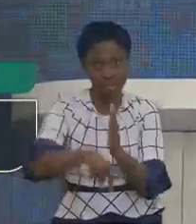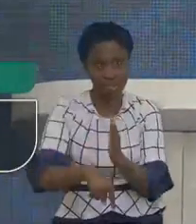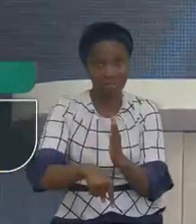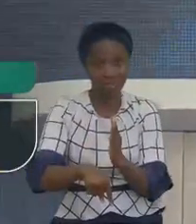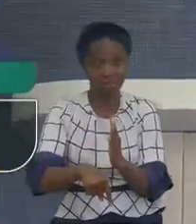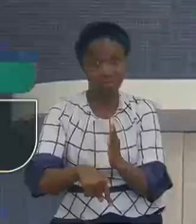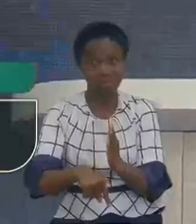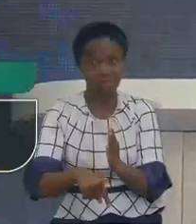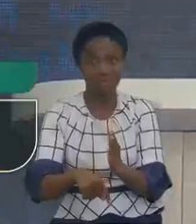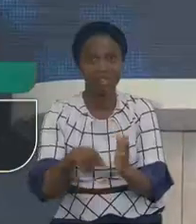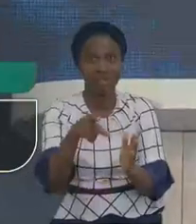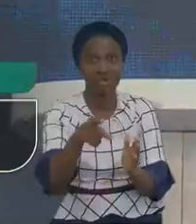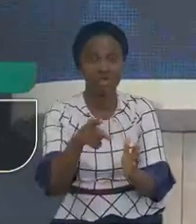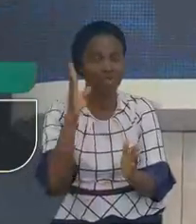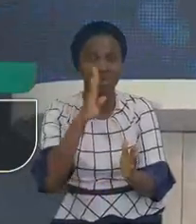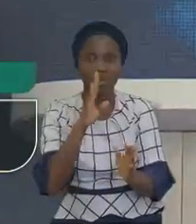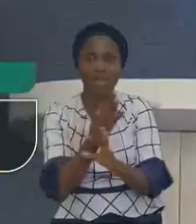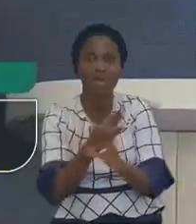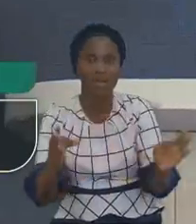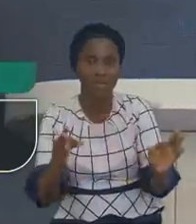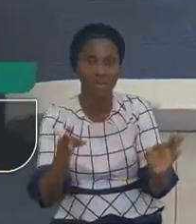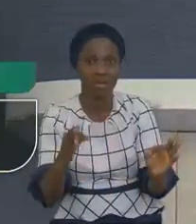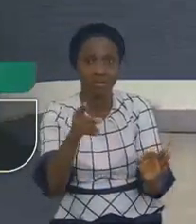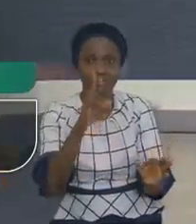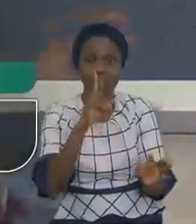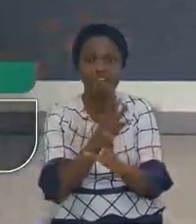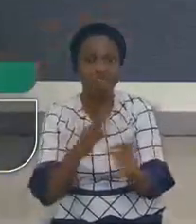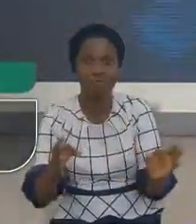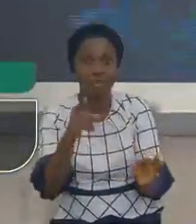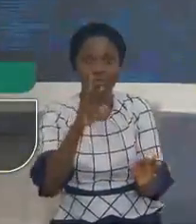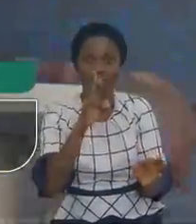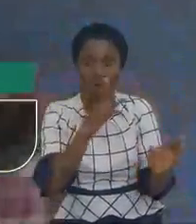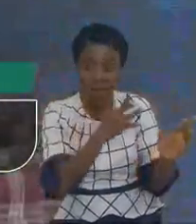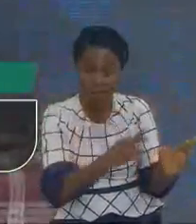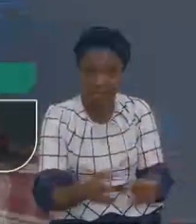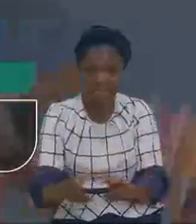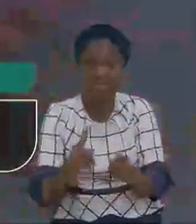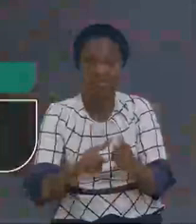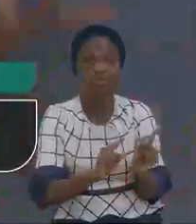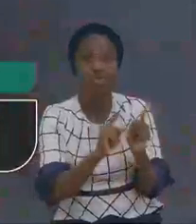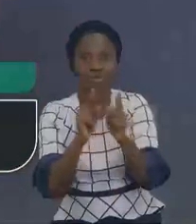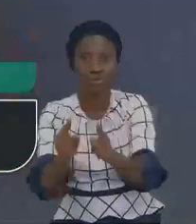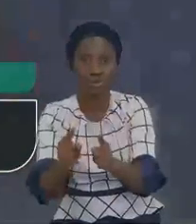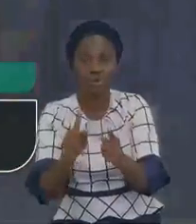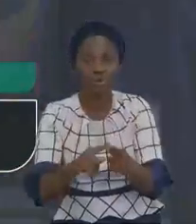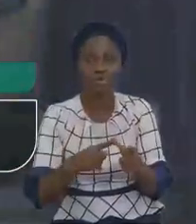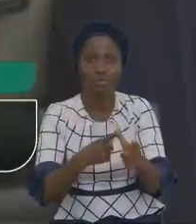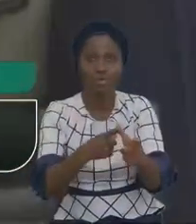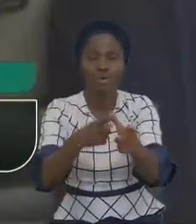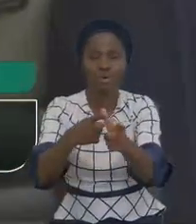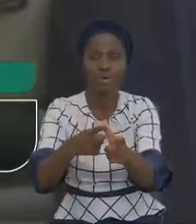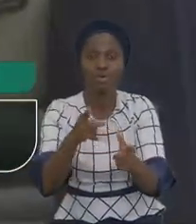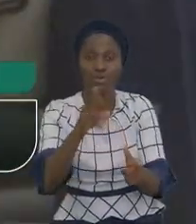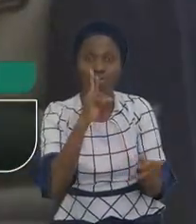libre, tu es prêt à monter, tu es prêt à courir, tu es prêt à monter plus